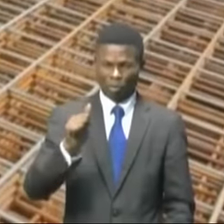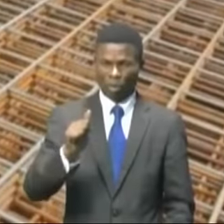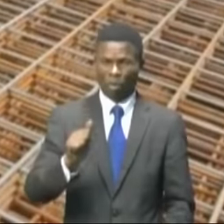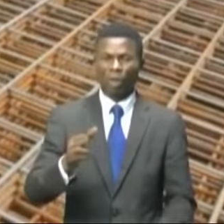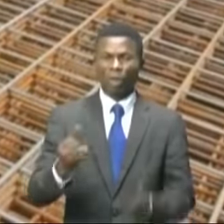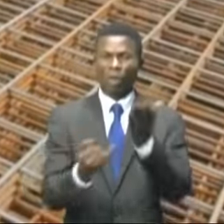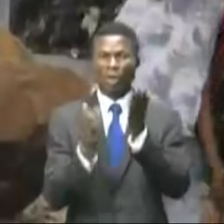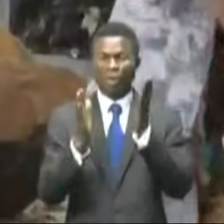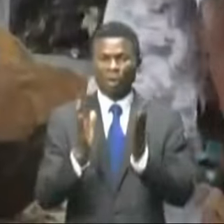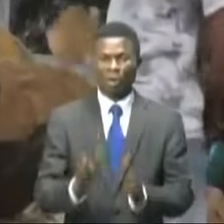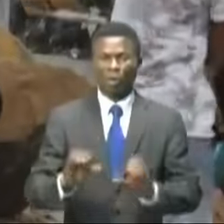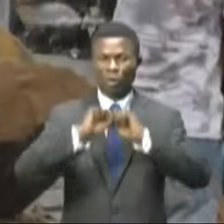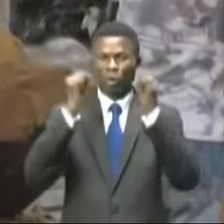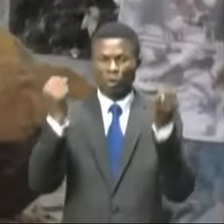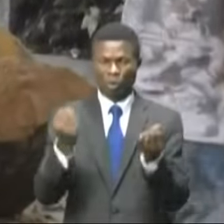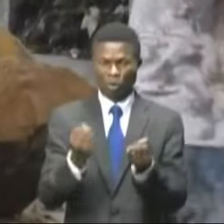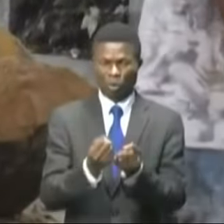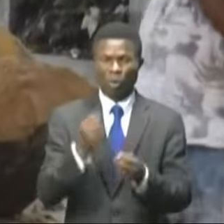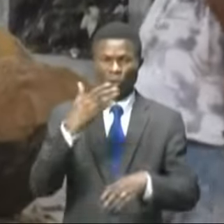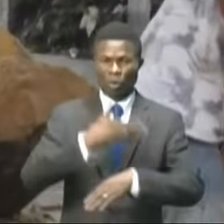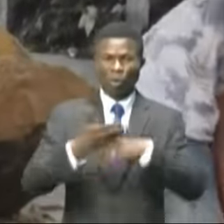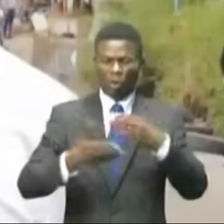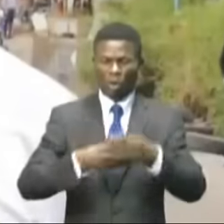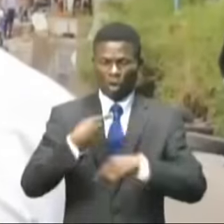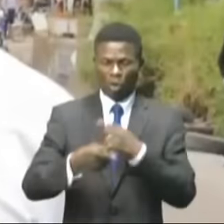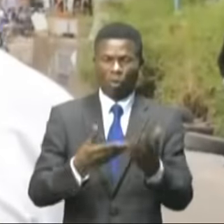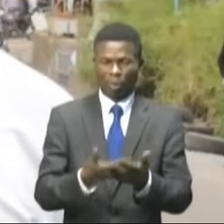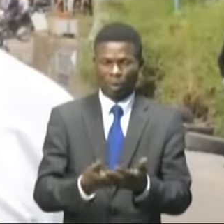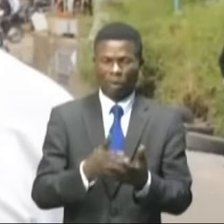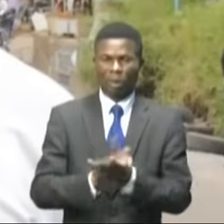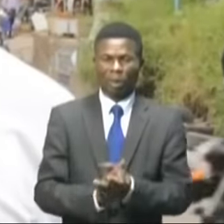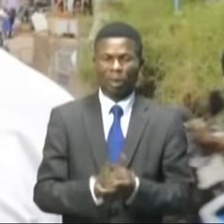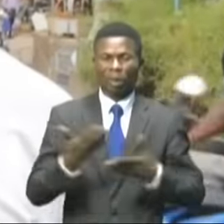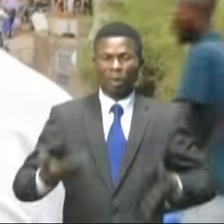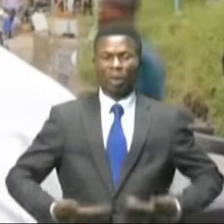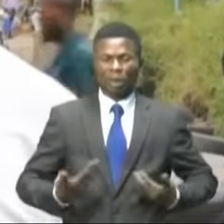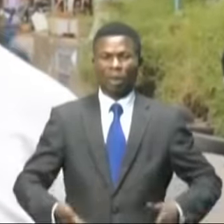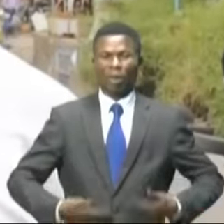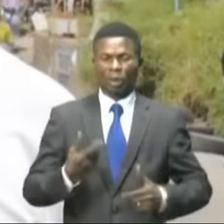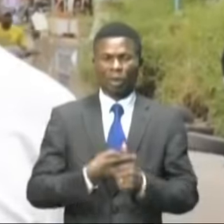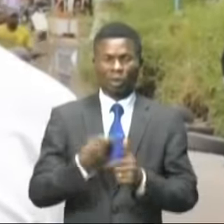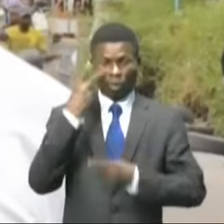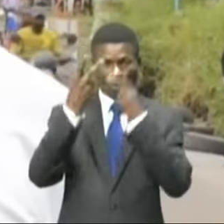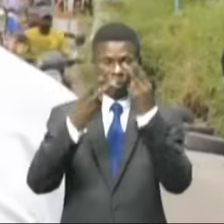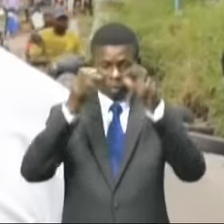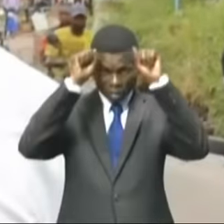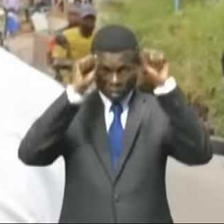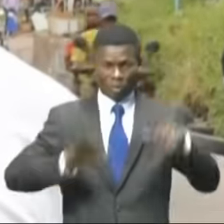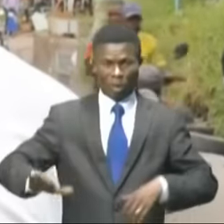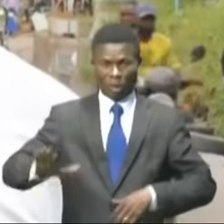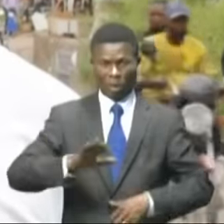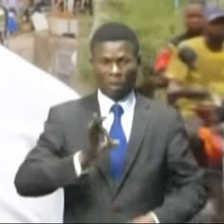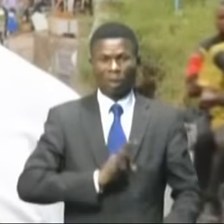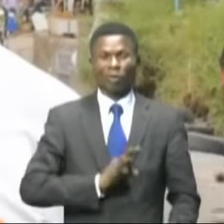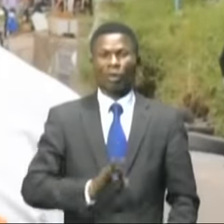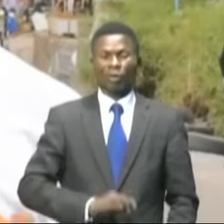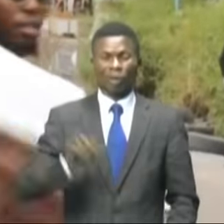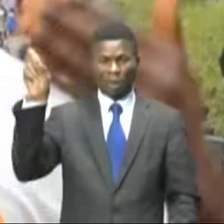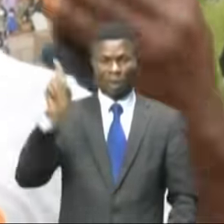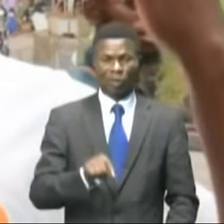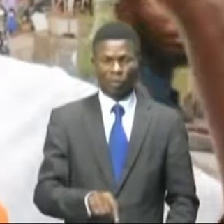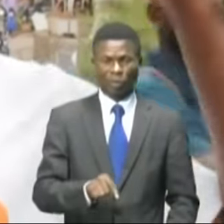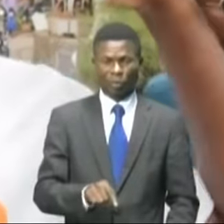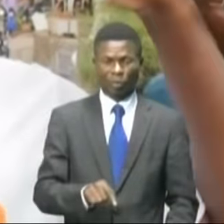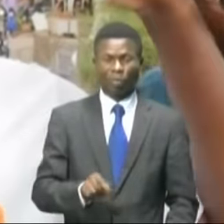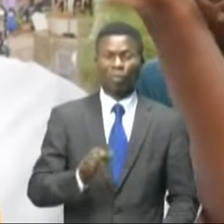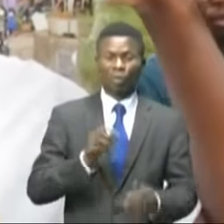ingénieurs des sociétés de construction sont à pied d'œuvre. Dans ce pilier qui d'abord pour la visite du président Nabiso Fatshi Béton, l'olenga